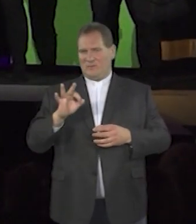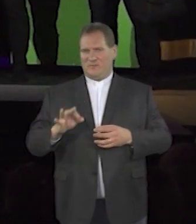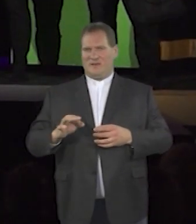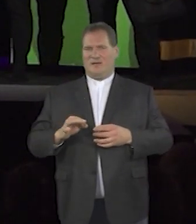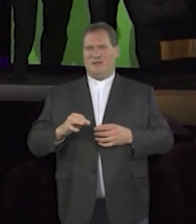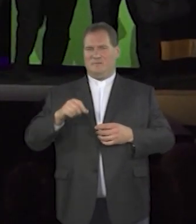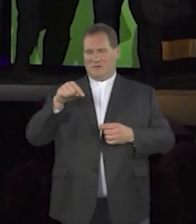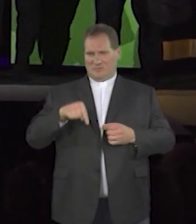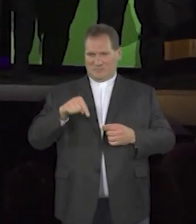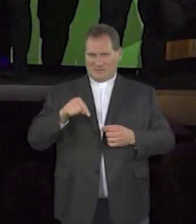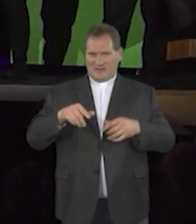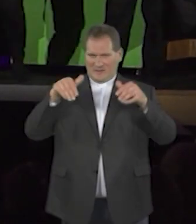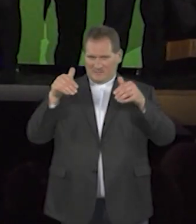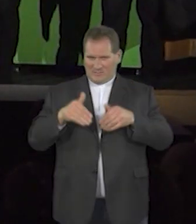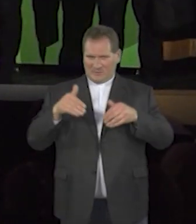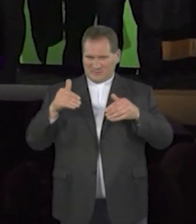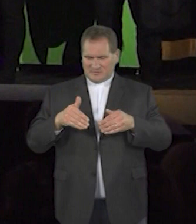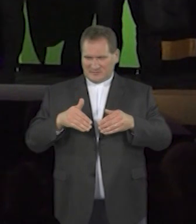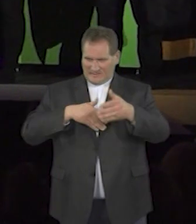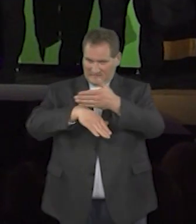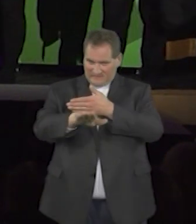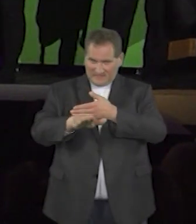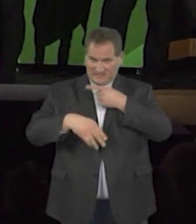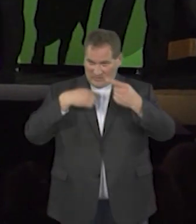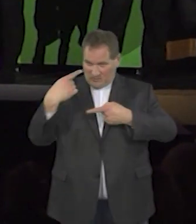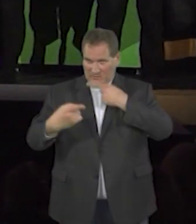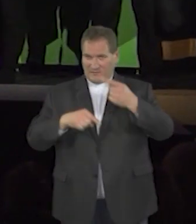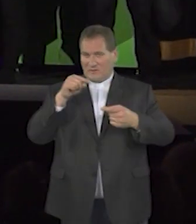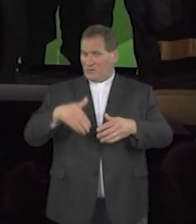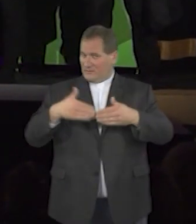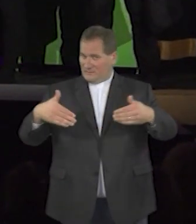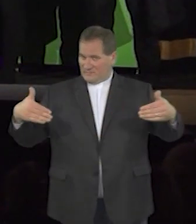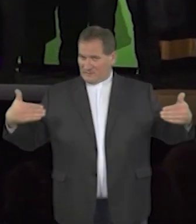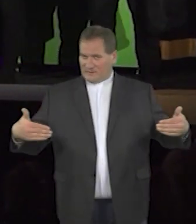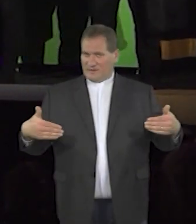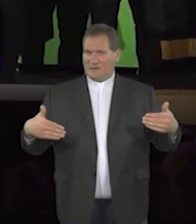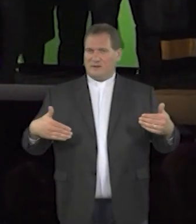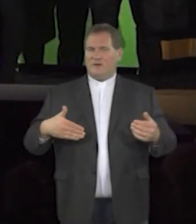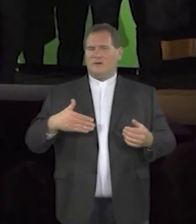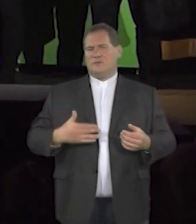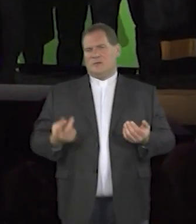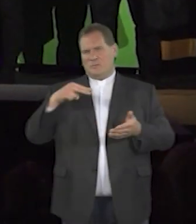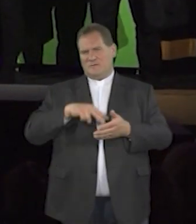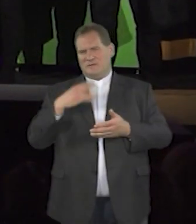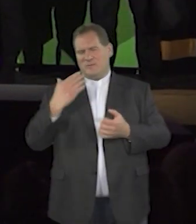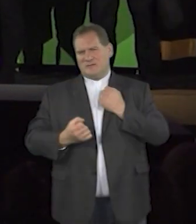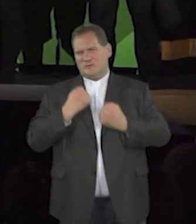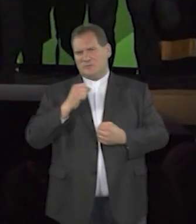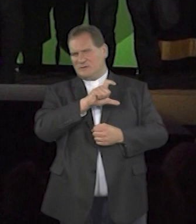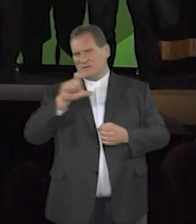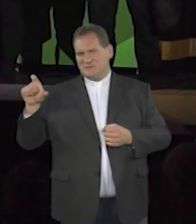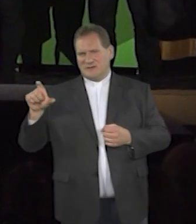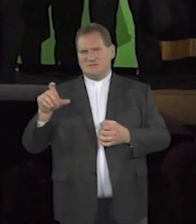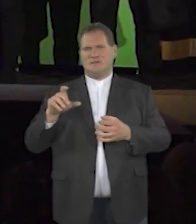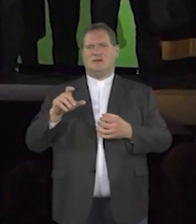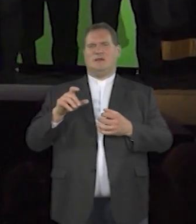wyjść przed kurtynę i opowiedzieć trochę o tym spektaklu, który powstawał w bardzo trudnych czasach. Przede wszystkim, jak Państwo wiecie, już nie będziemy mówić